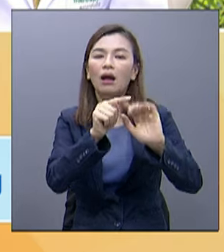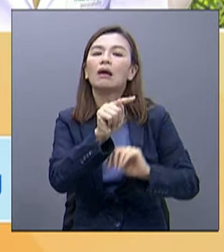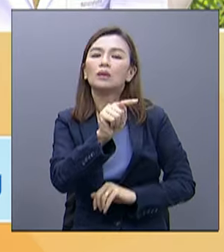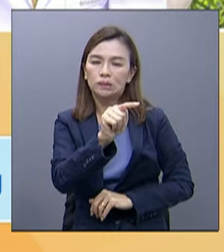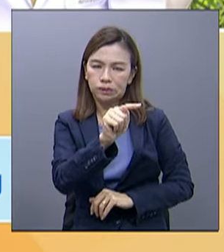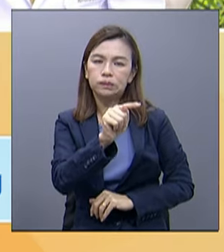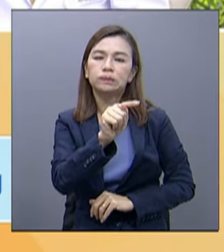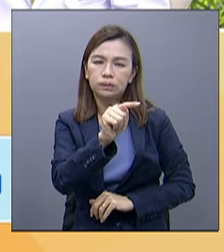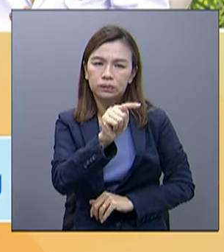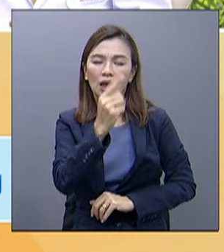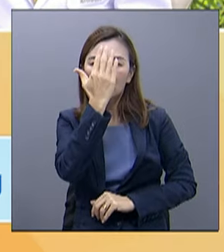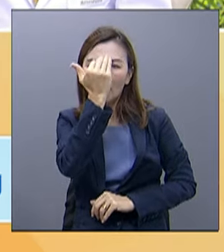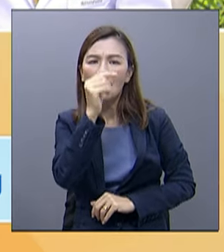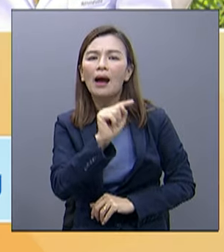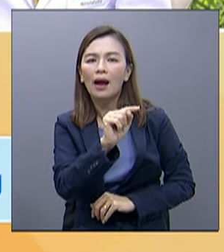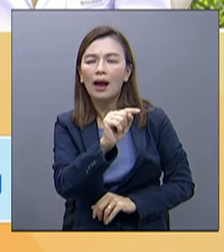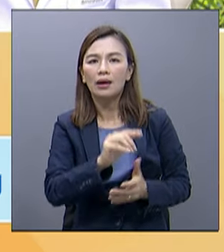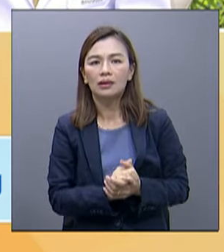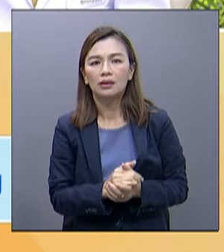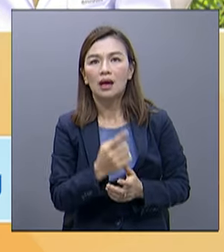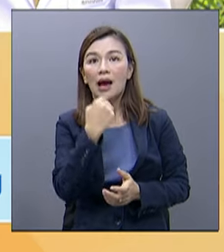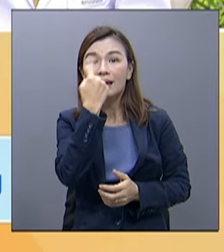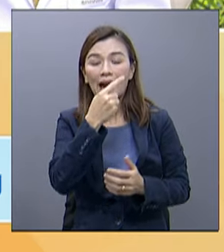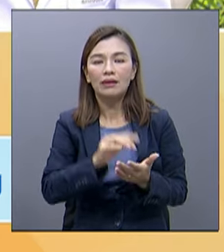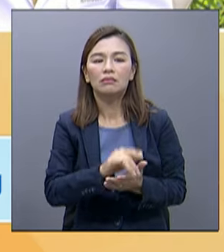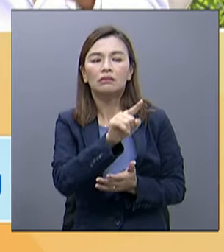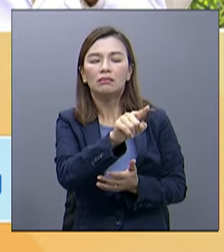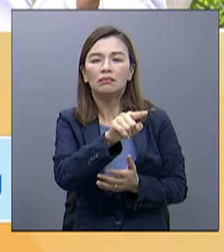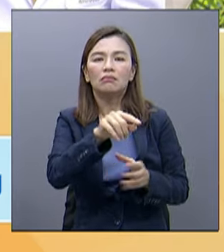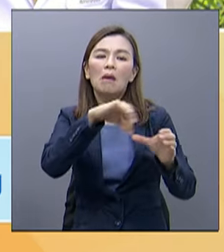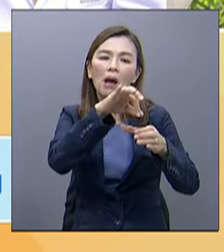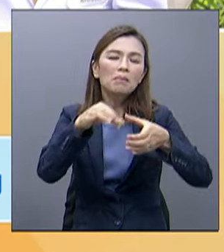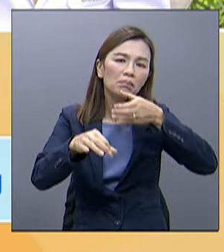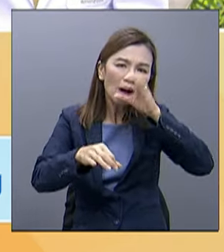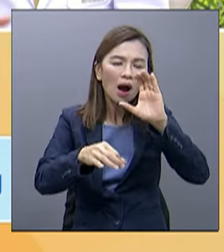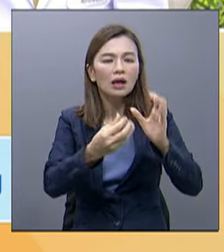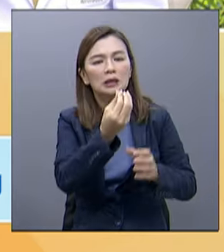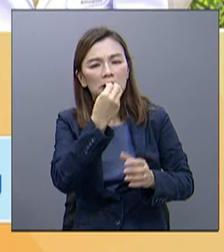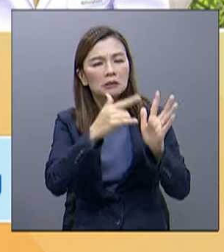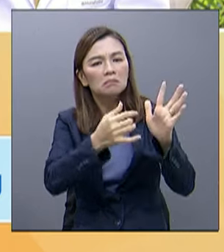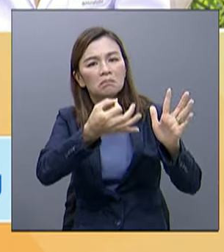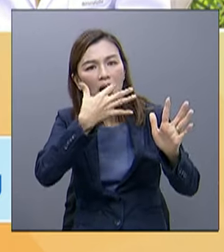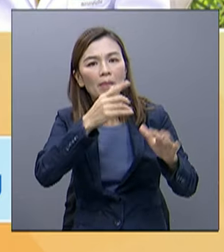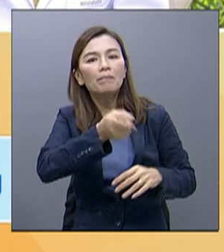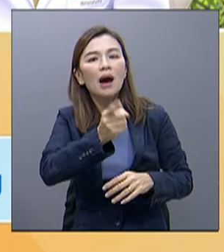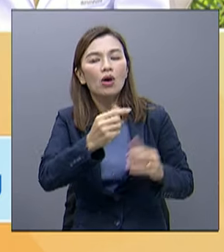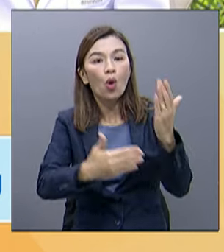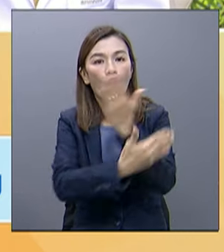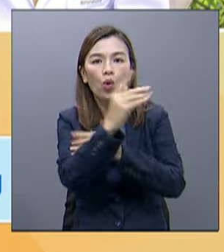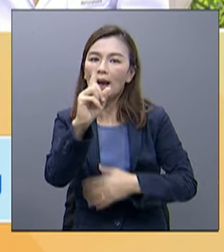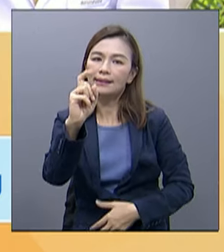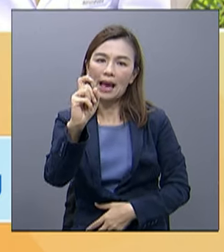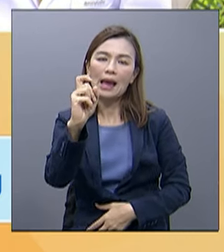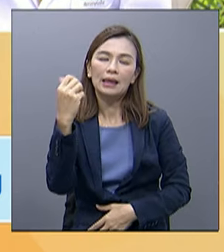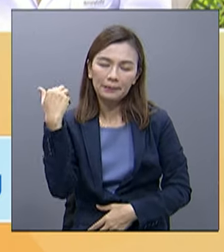มานะครับว่ามันคนที่รับประทานหรือใช้เป็นประจำเทียบกับคนที่ไม่ได้ใช้เพิ่มโอกาสที่จะเสียชีวิตทุกสาเหตุนะครับ